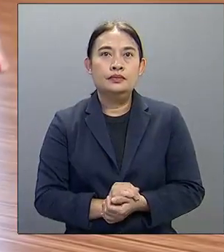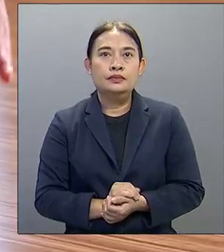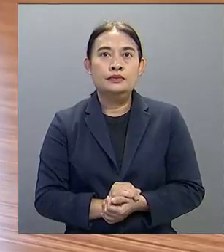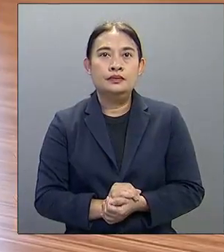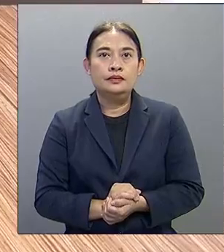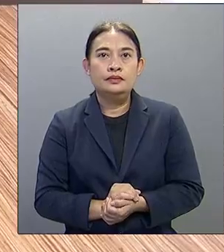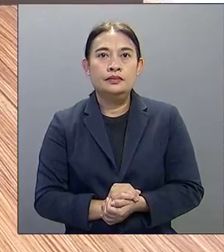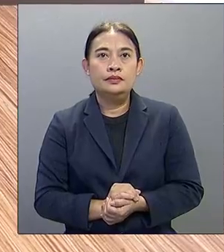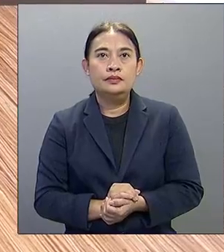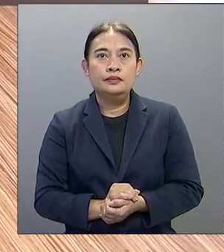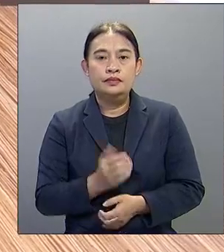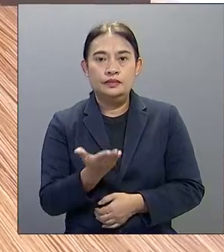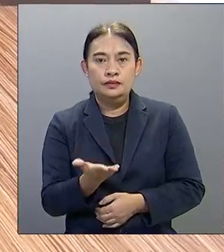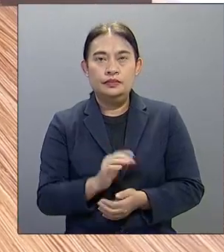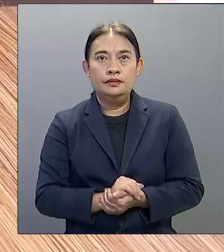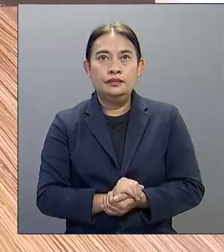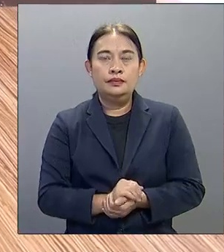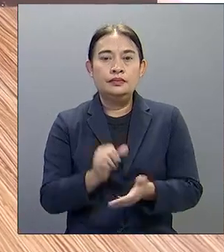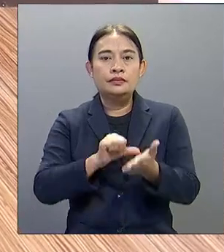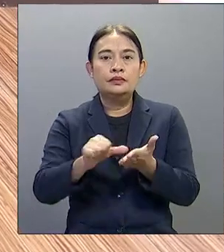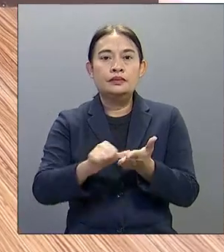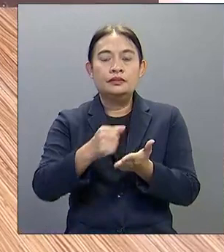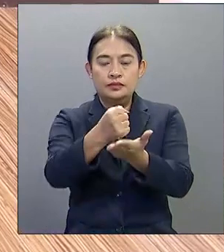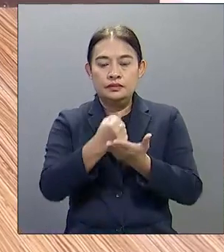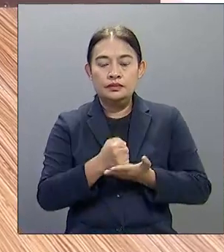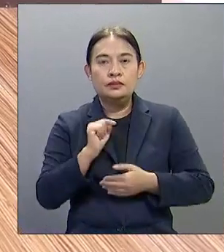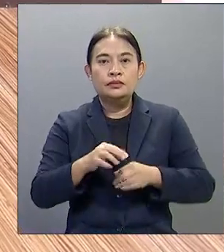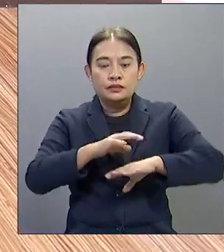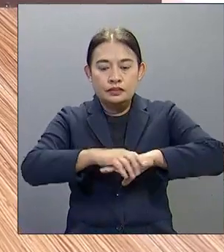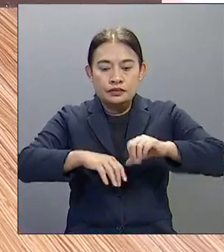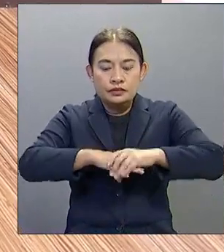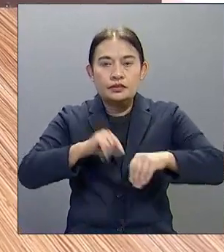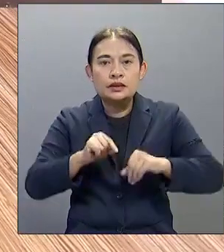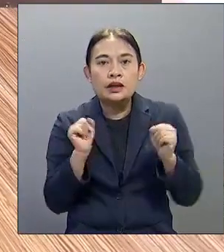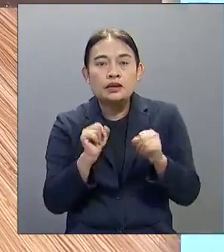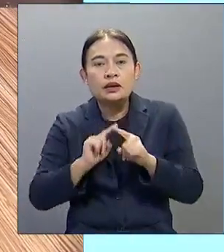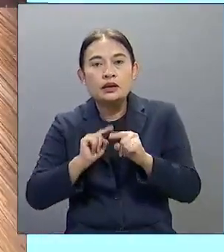ครับอันนี้ก็คือดัดตนแก้เท้าเย็นใจสวิงสวาย